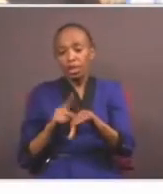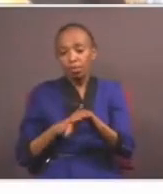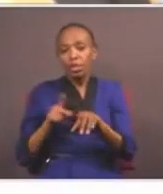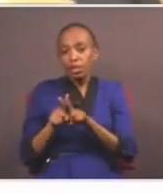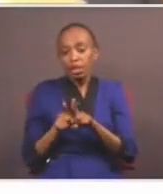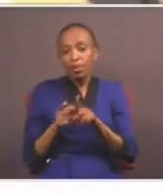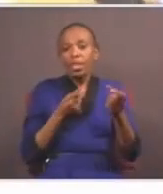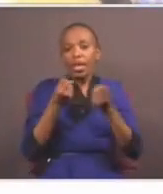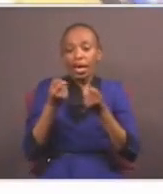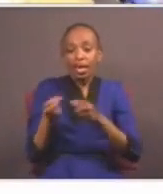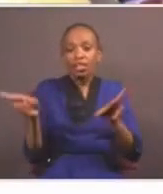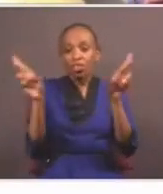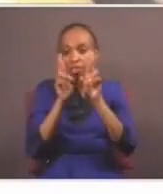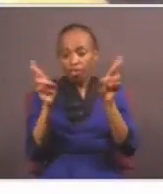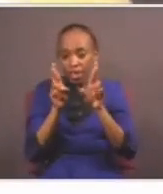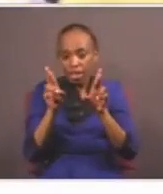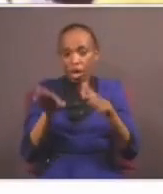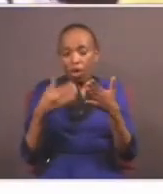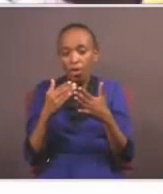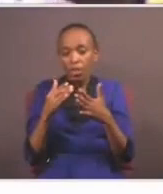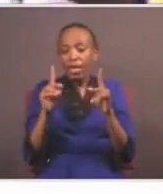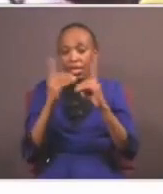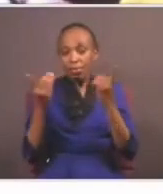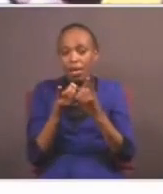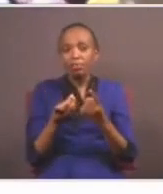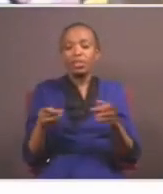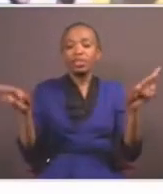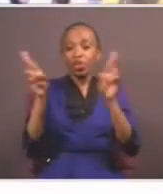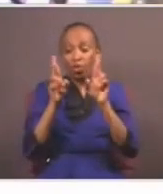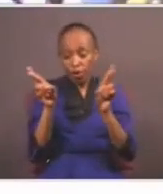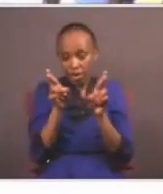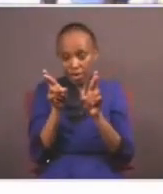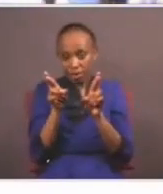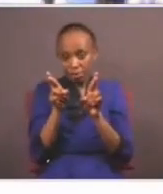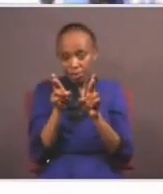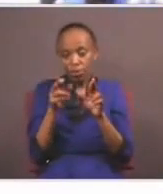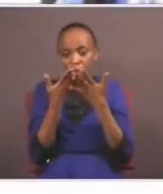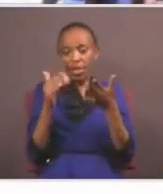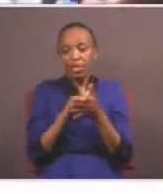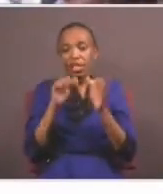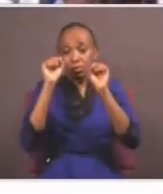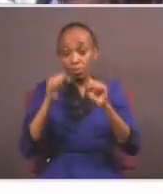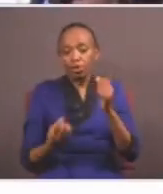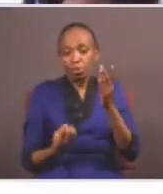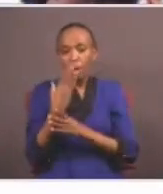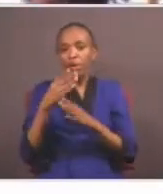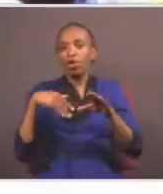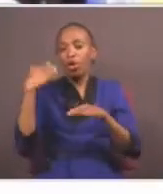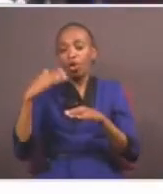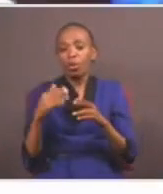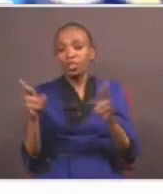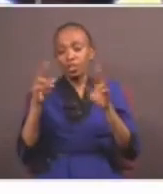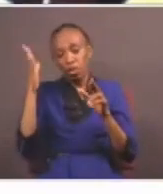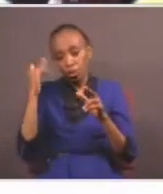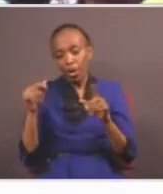magari ziwe ziko tayari ama kile kitengo kiwe kimejipanga kimejihami kwa lolote takalotokea wawe wako tayari manake